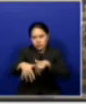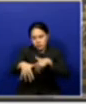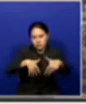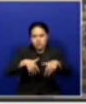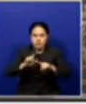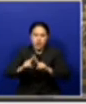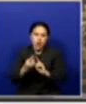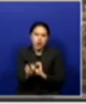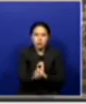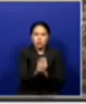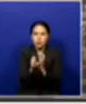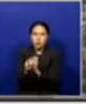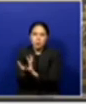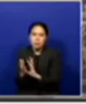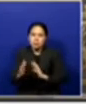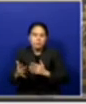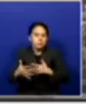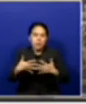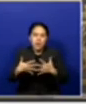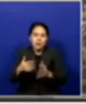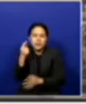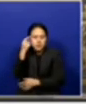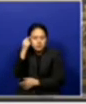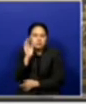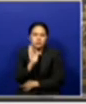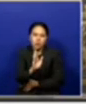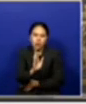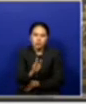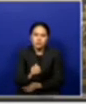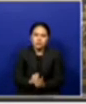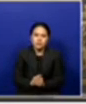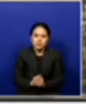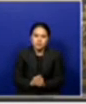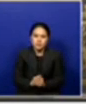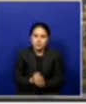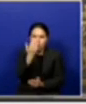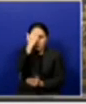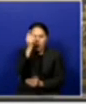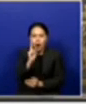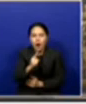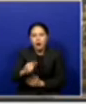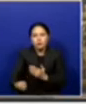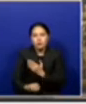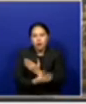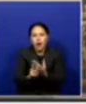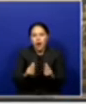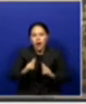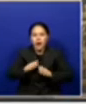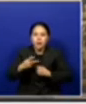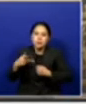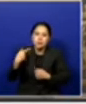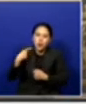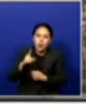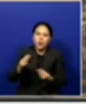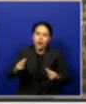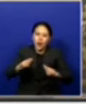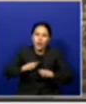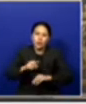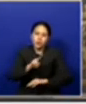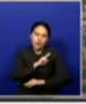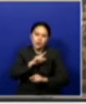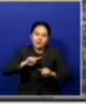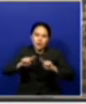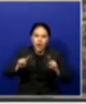ม่ทุกข์ยากต่อไปนะครับก็แก้ได้เพื่อมารองรับตัวเองในการกระทำของตัวเองให้ชอบด้วยกฎหมายและกฎ